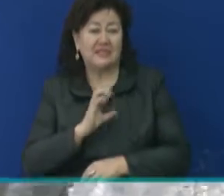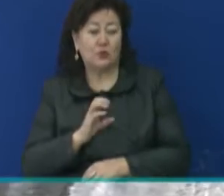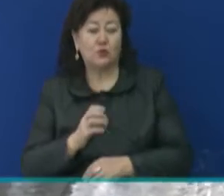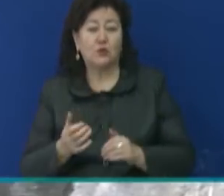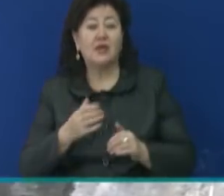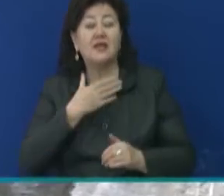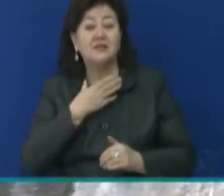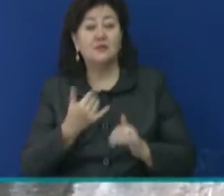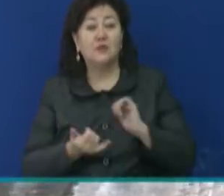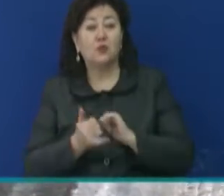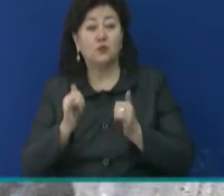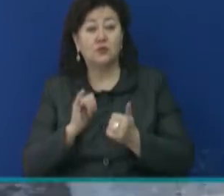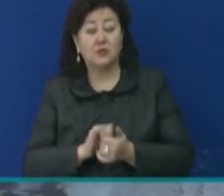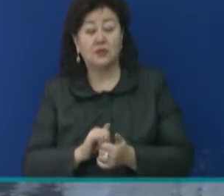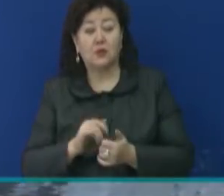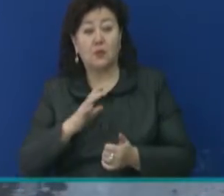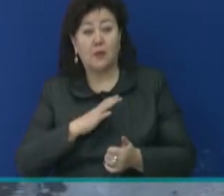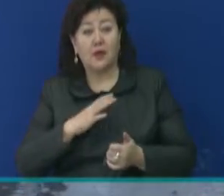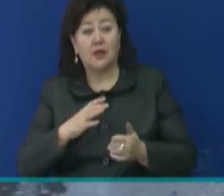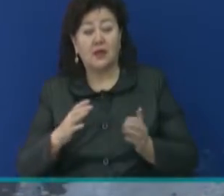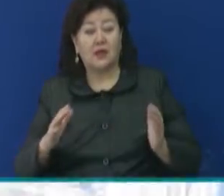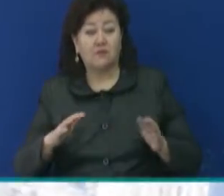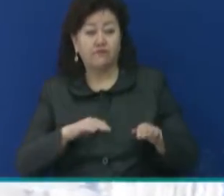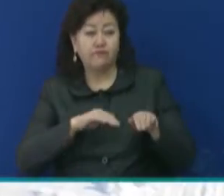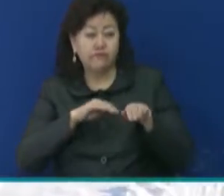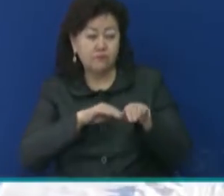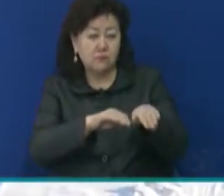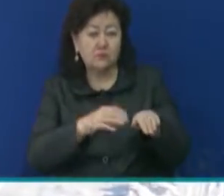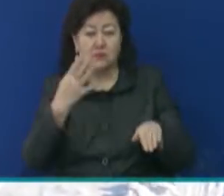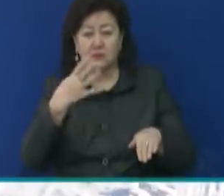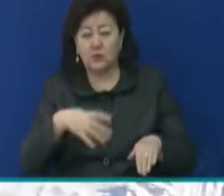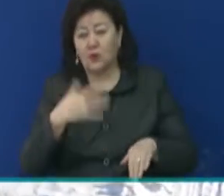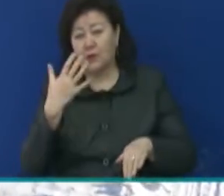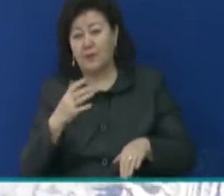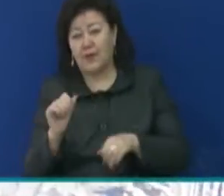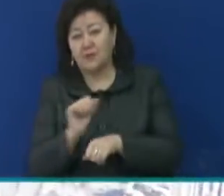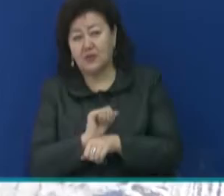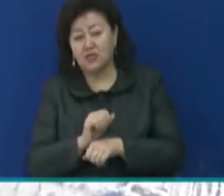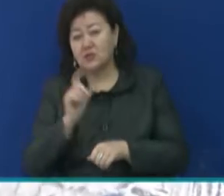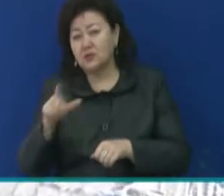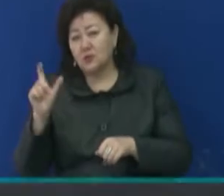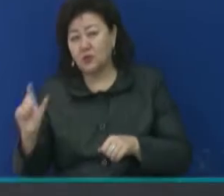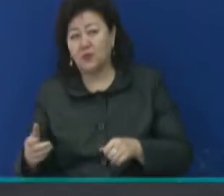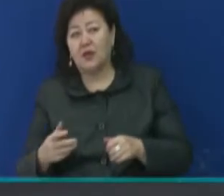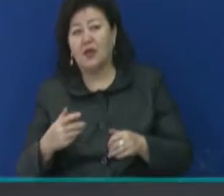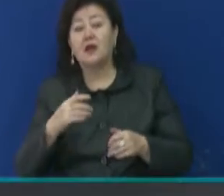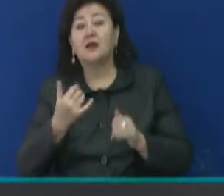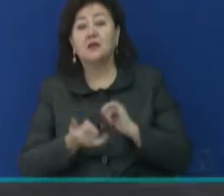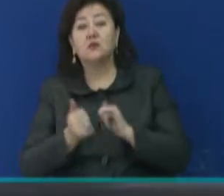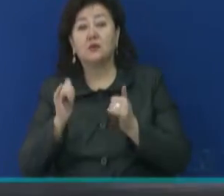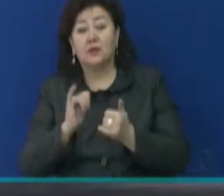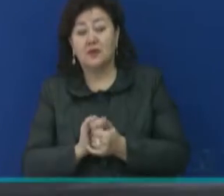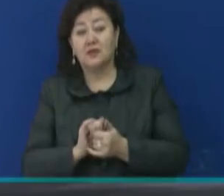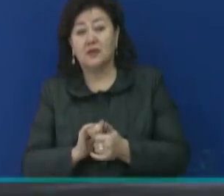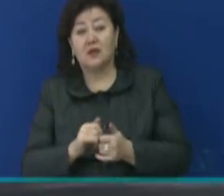усть-каменогорск образовались периметы произошло скопление 45 единиц различной техники с пассажирами со стороны города усть-каменогорск